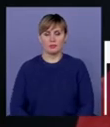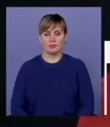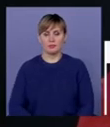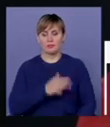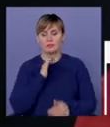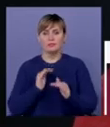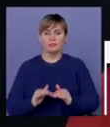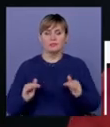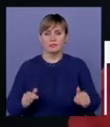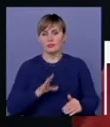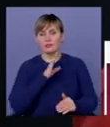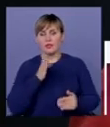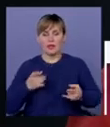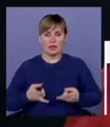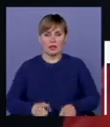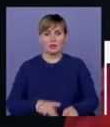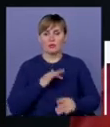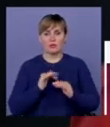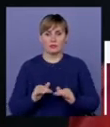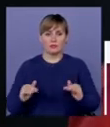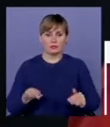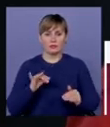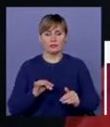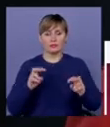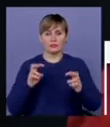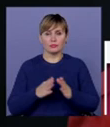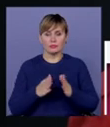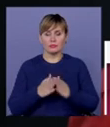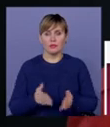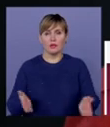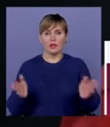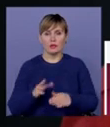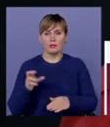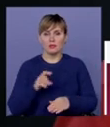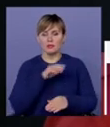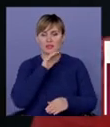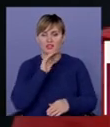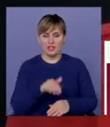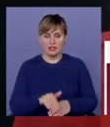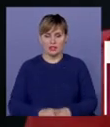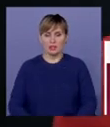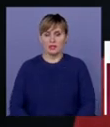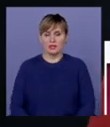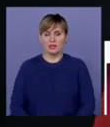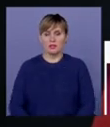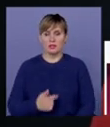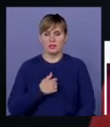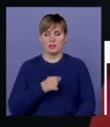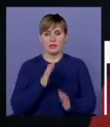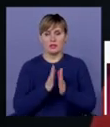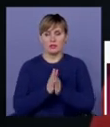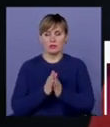многодетные матери, рожая много детей и усидевшись дома, они остаются без профессии. Я вас хотела